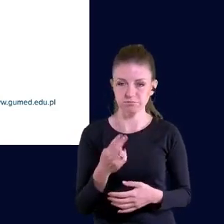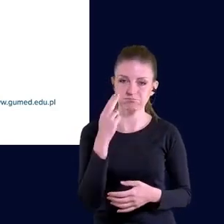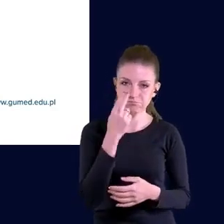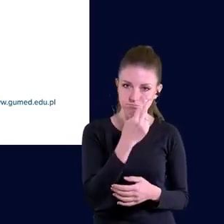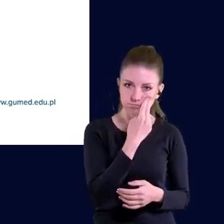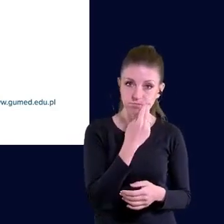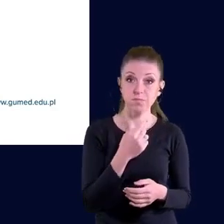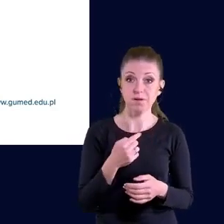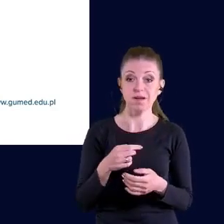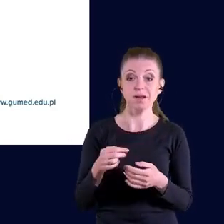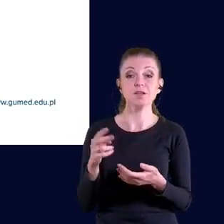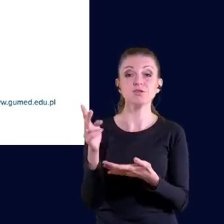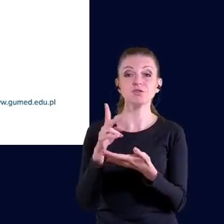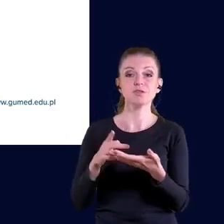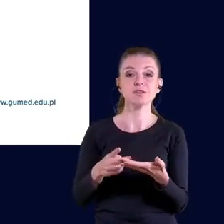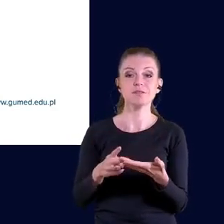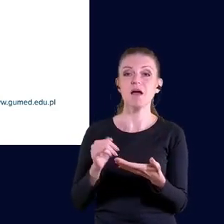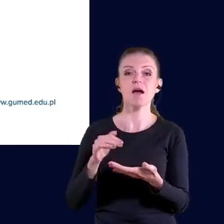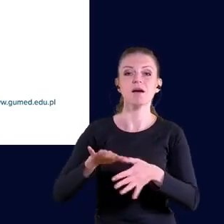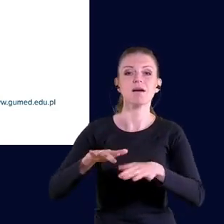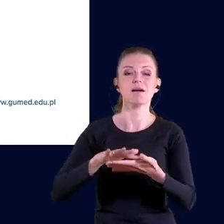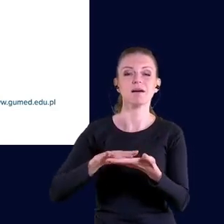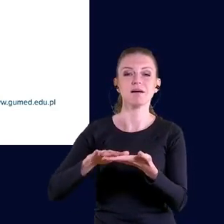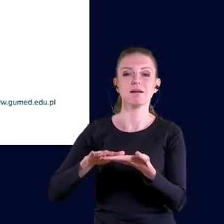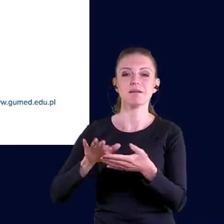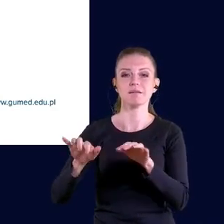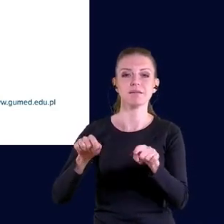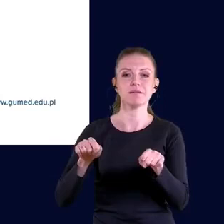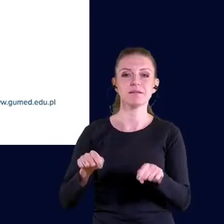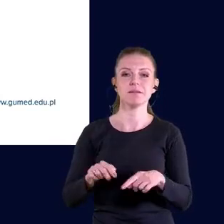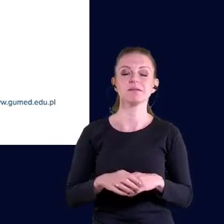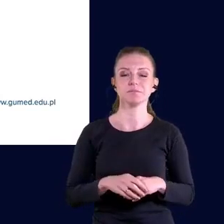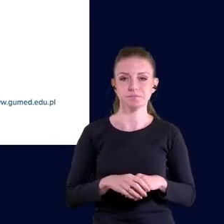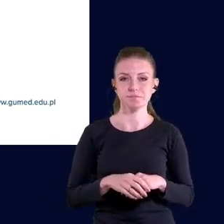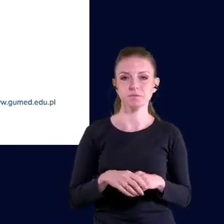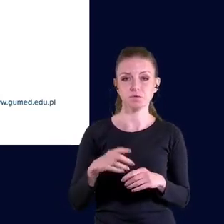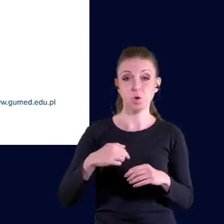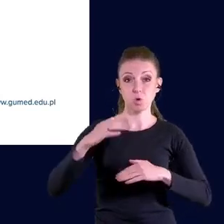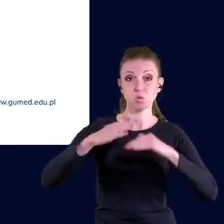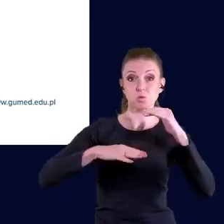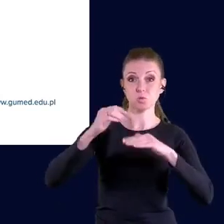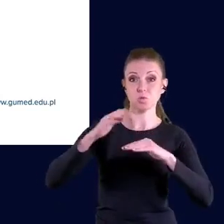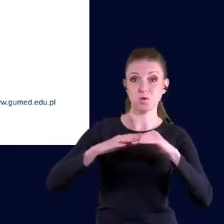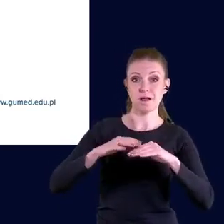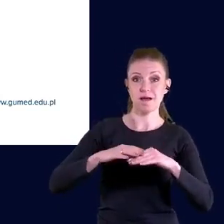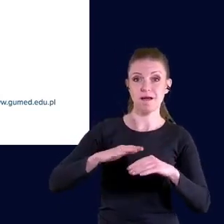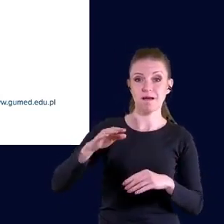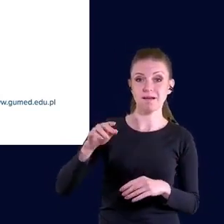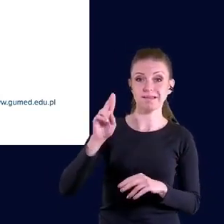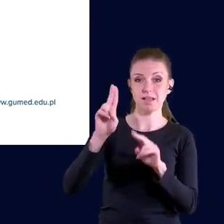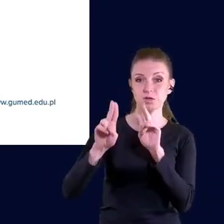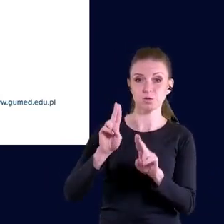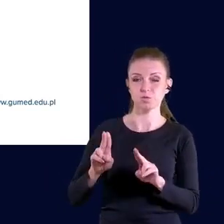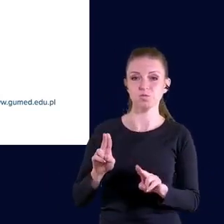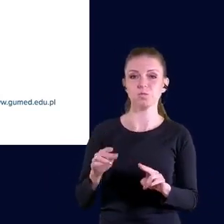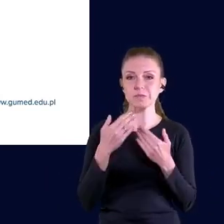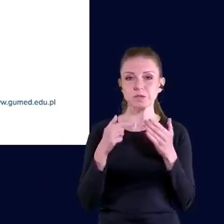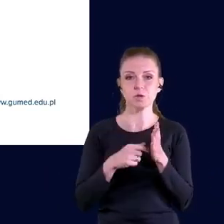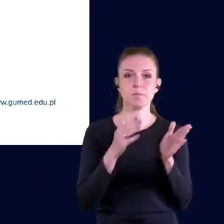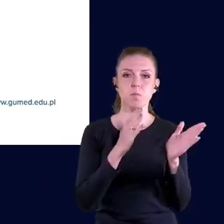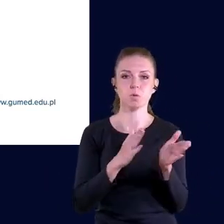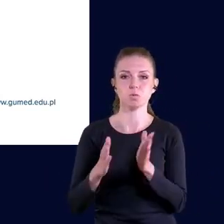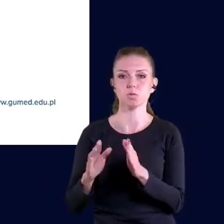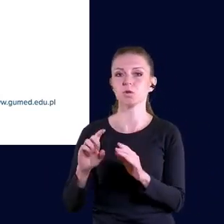czytniki którym dieta osoby się posługują właśnie taka struktura będąca plecaka znaczników porządkuje